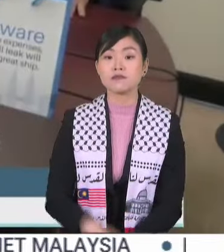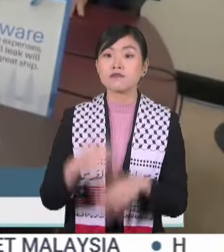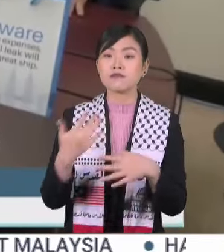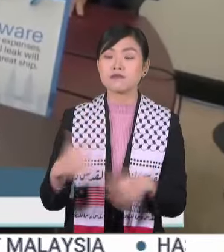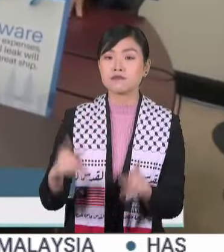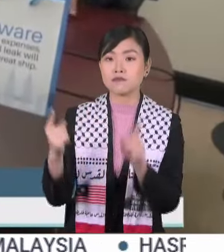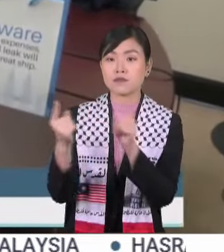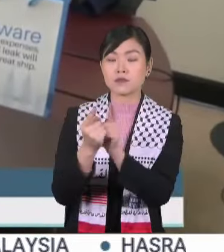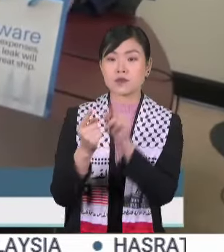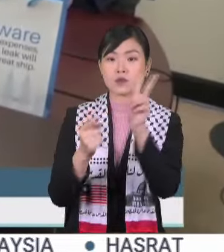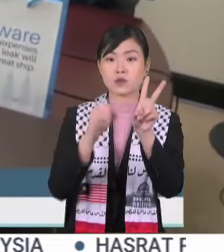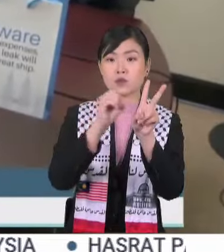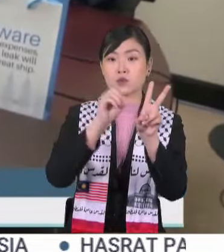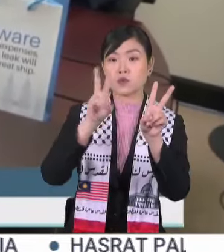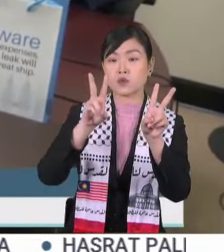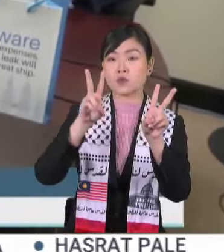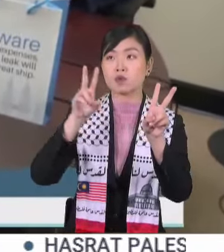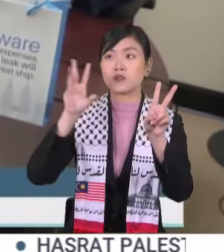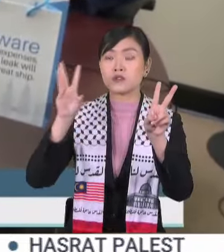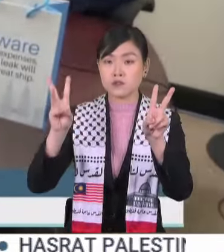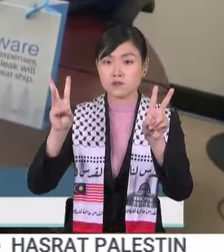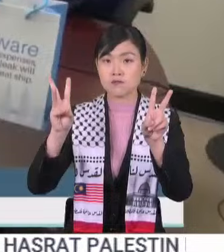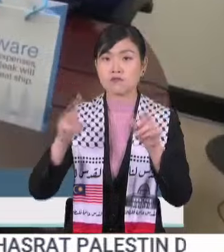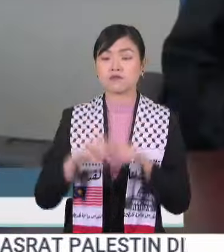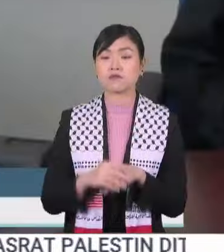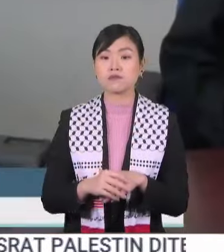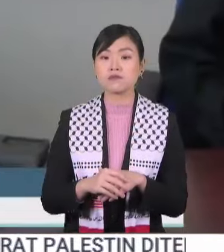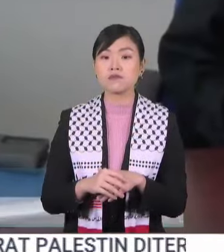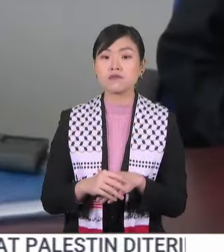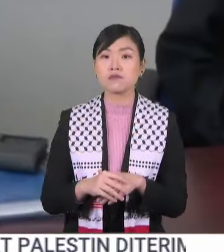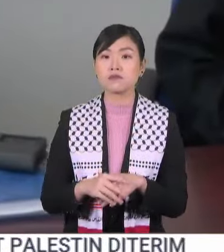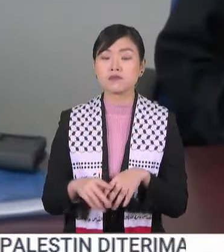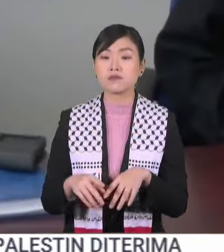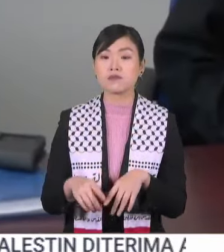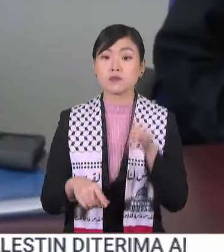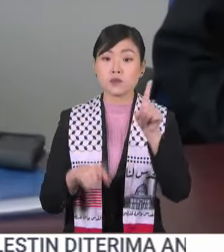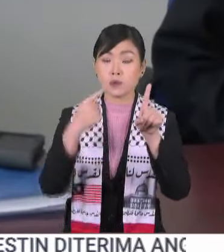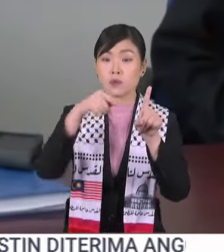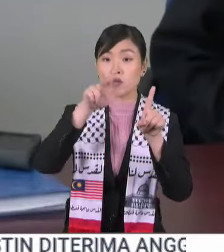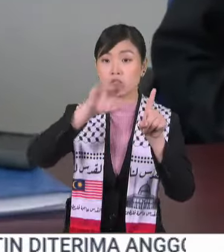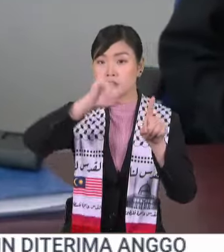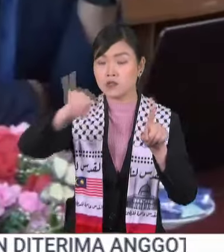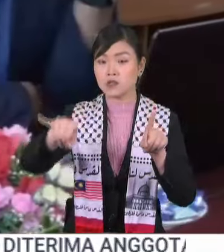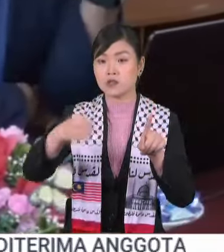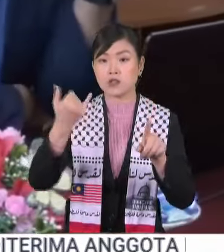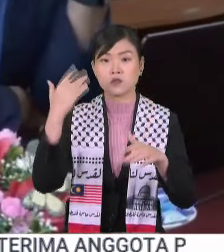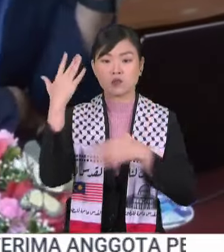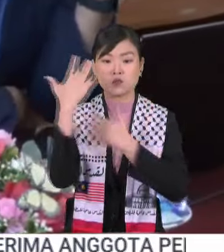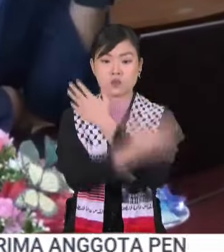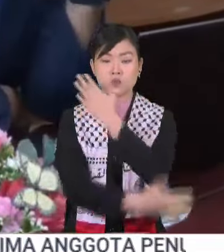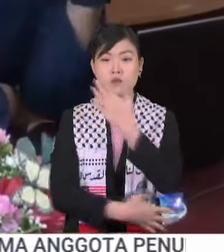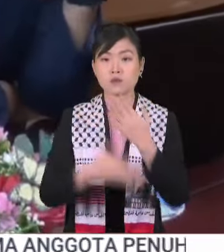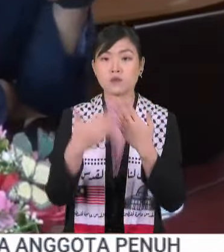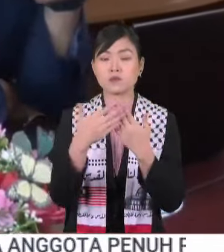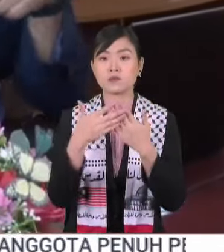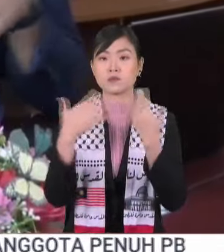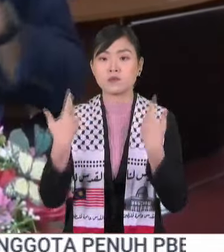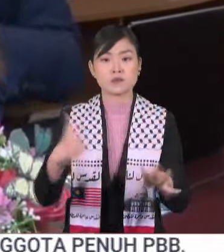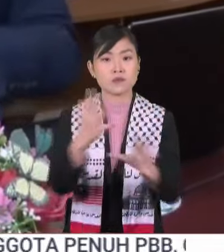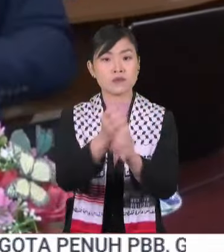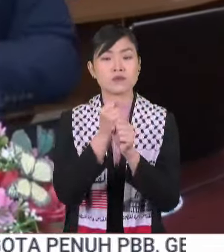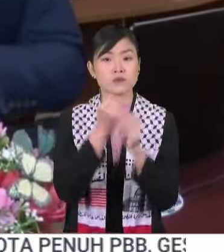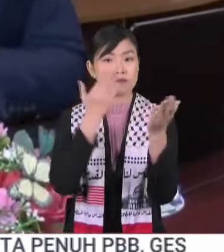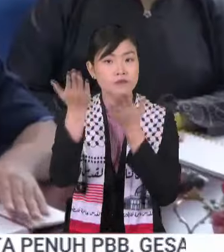pada 2 6 hingga September 2023 1.3 juta individu di seluruh negara telah mendapatkan